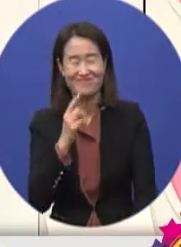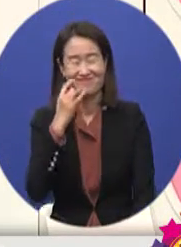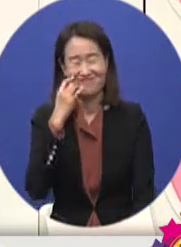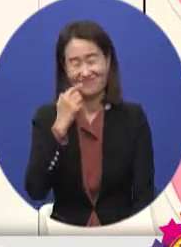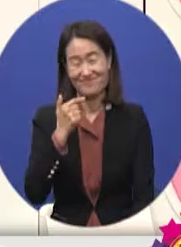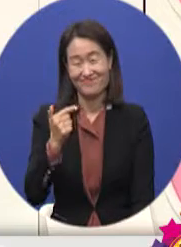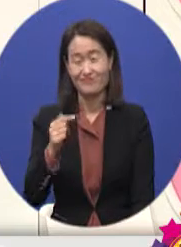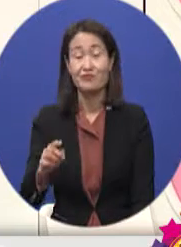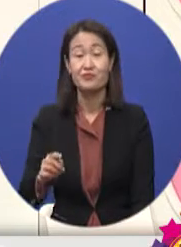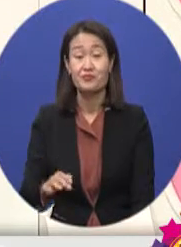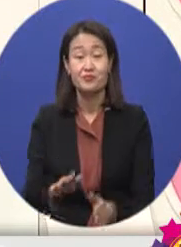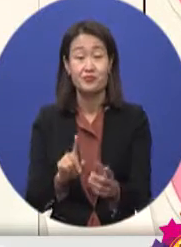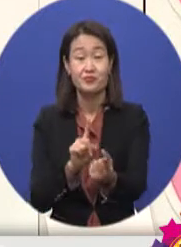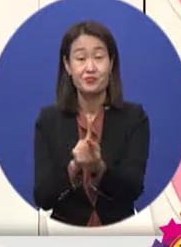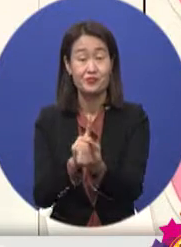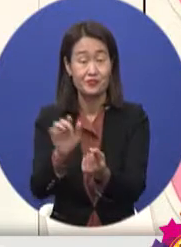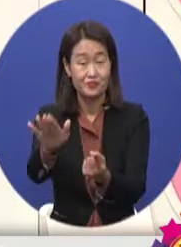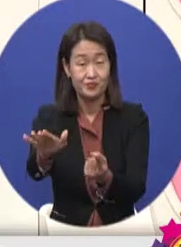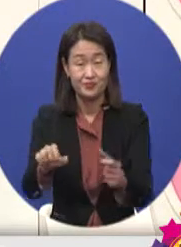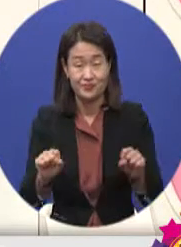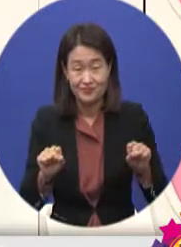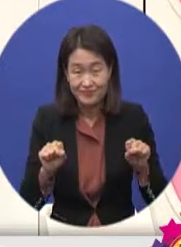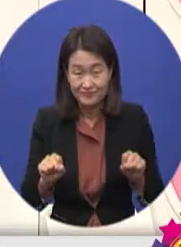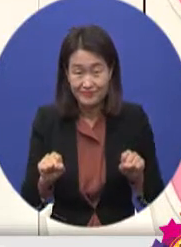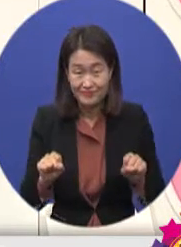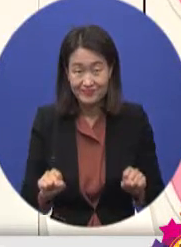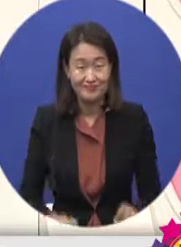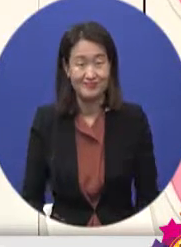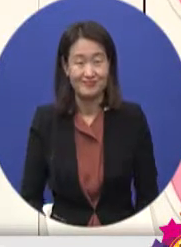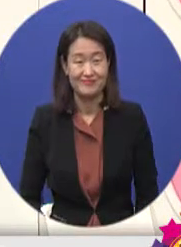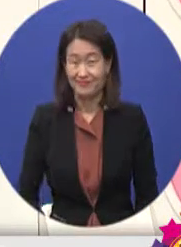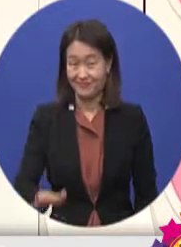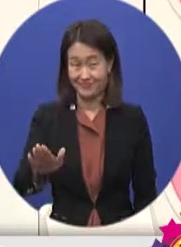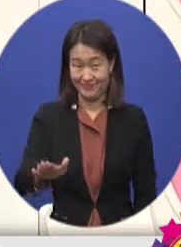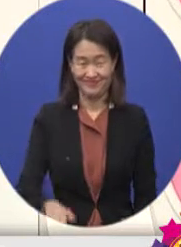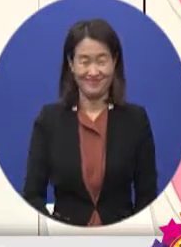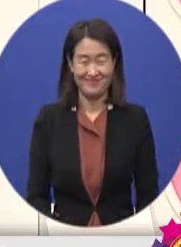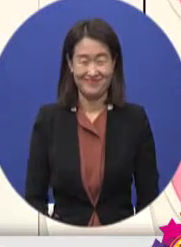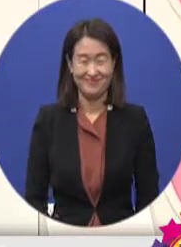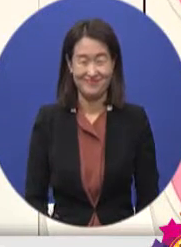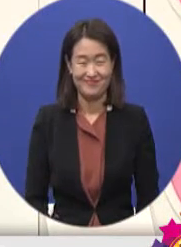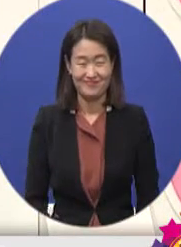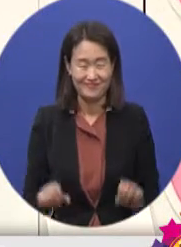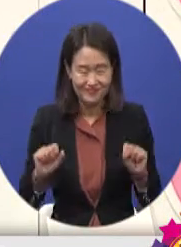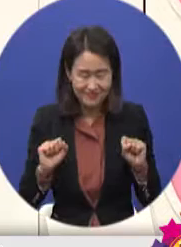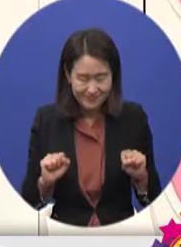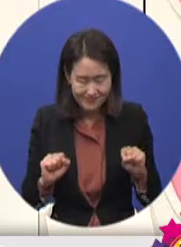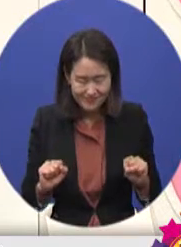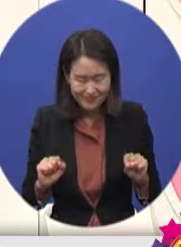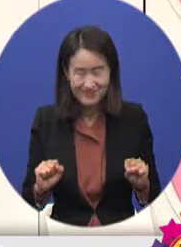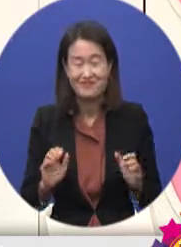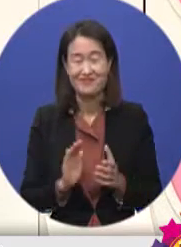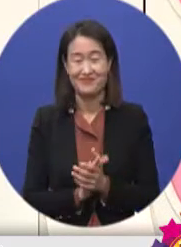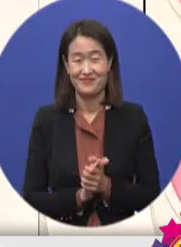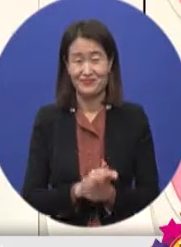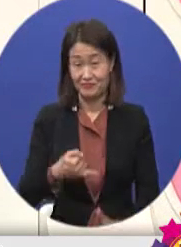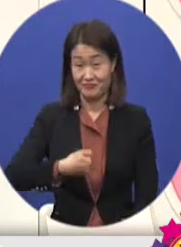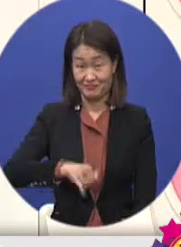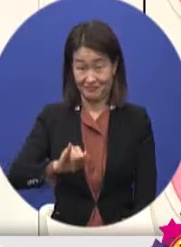계실까 모셔보겠습니다. 안녕하세요. 예, 여보세요. 아이고 어머니. 아이고